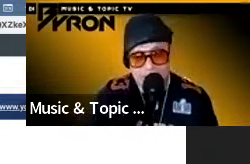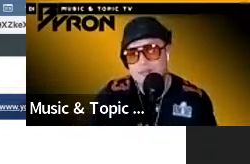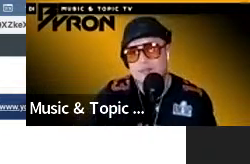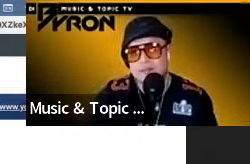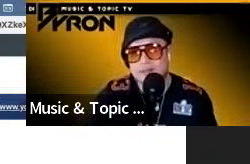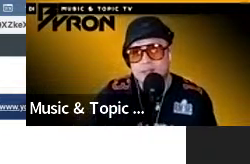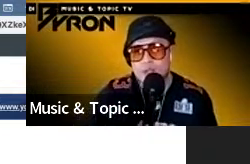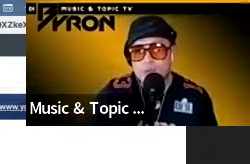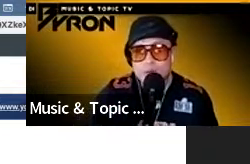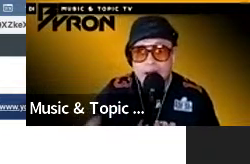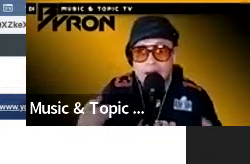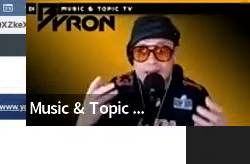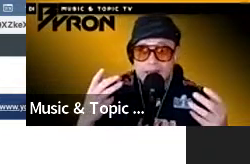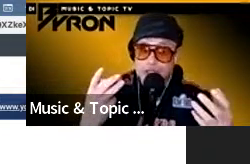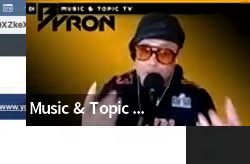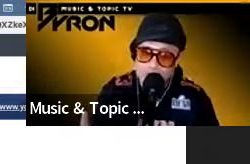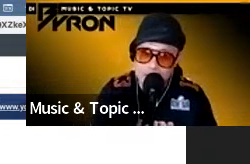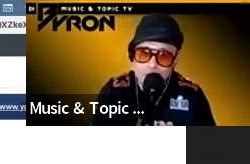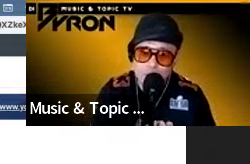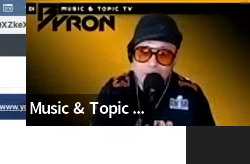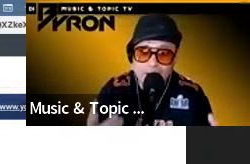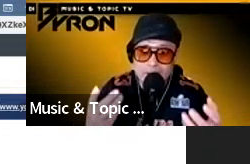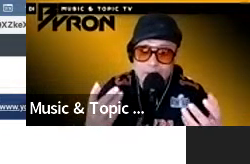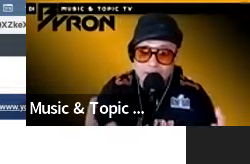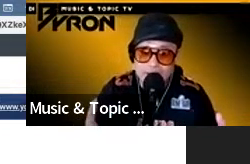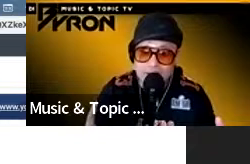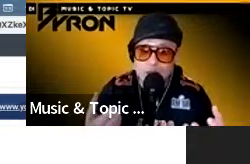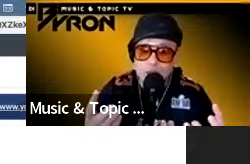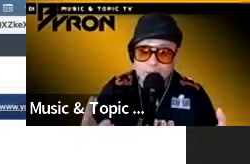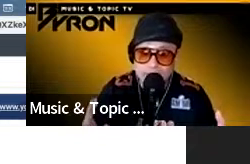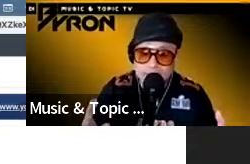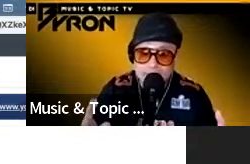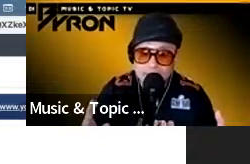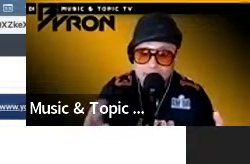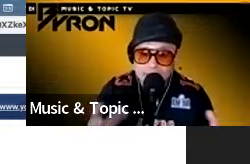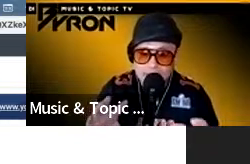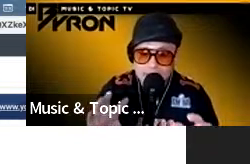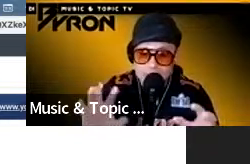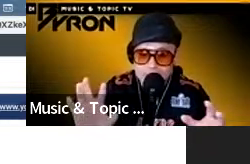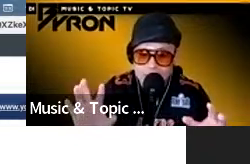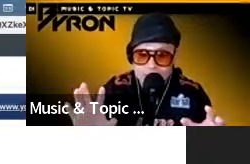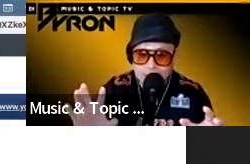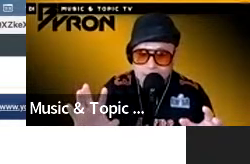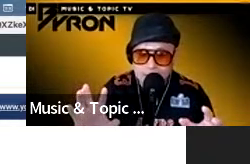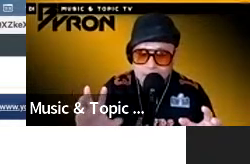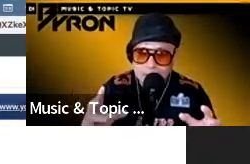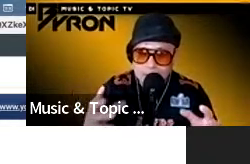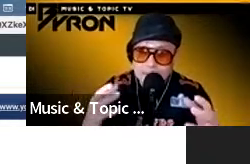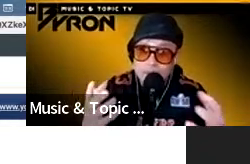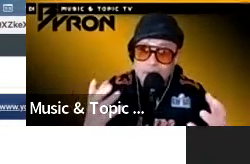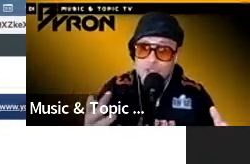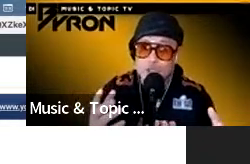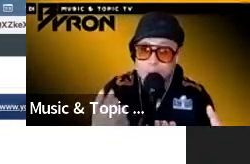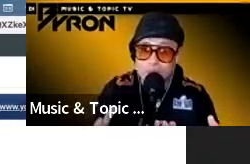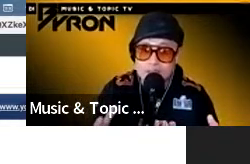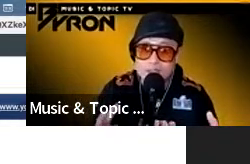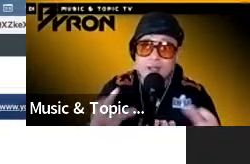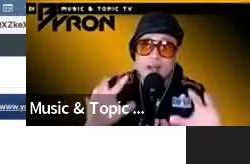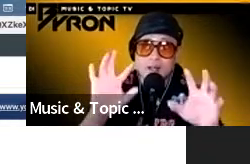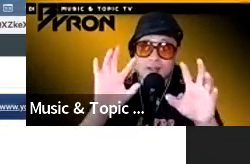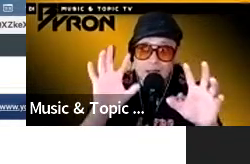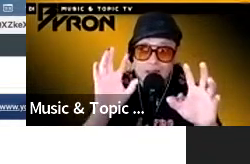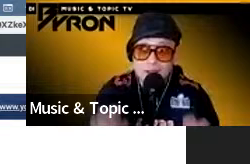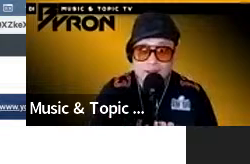2011 pa yan. Yung allegation na yan, yung article na yan na lumabas, take my shout out sa'yo, sa Fashion